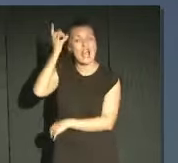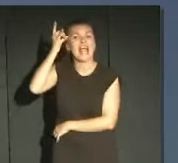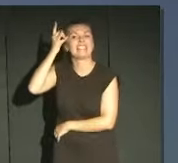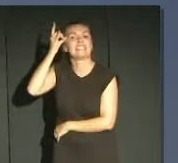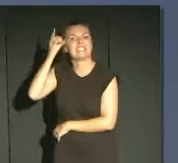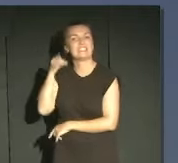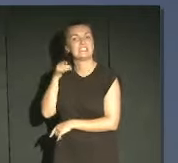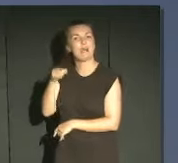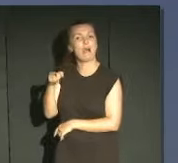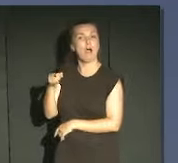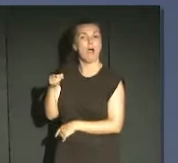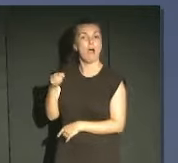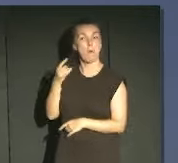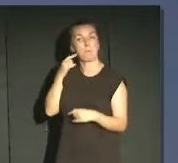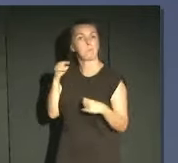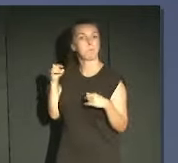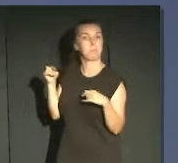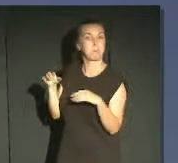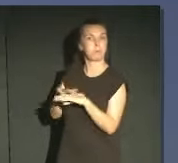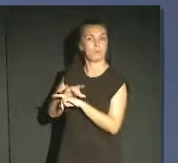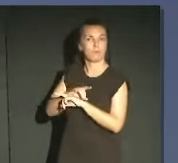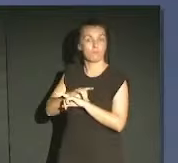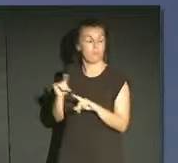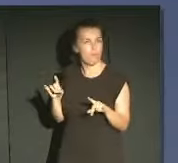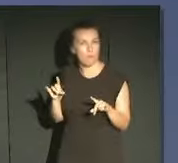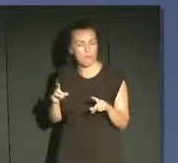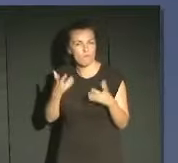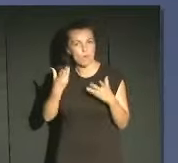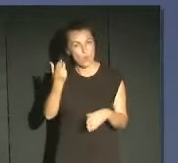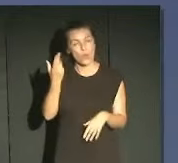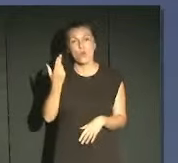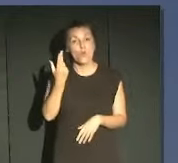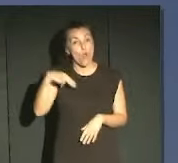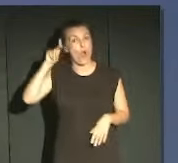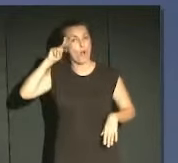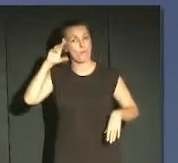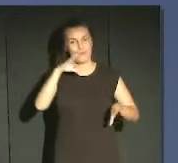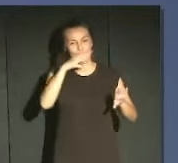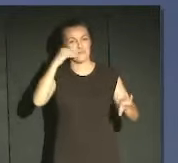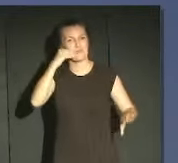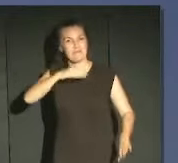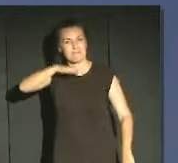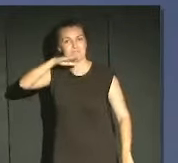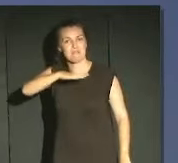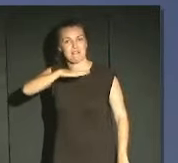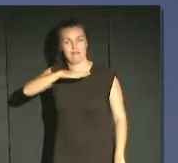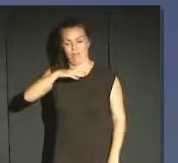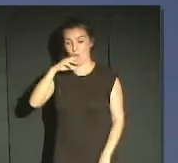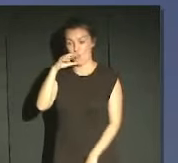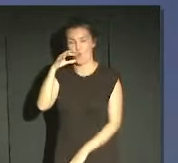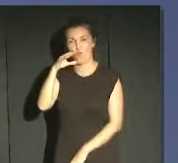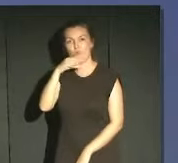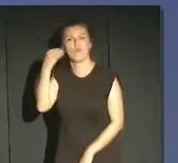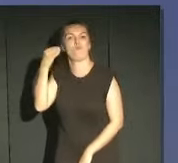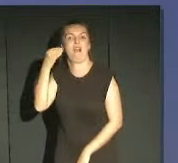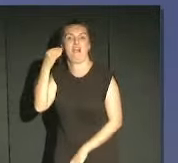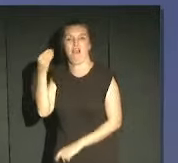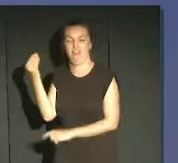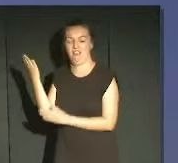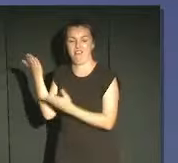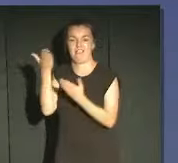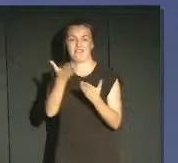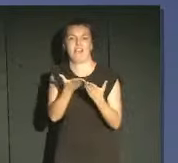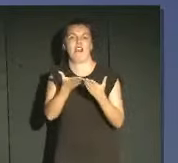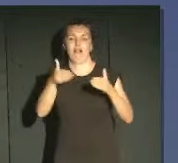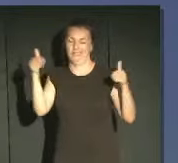ce qui se passe à Haïti nous voulons une une Europe beaucoup plus humaniste et qui met encore l'humain au centre des débats parce que